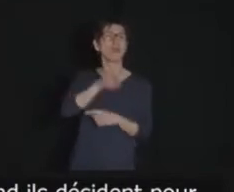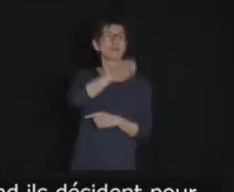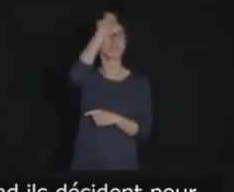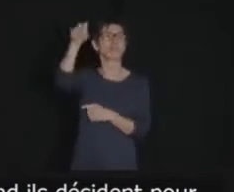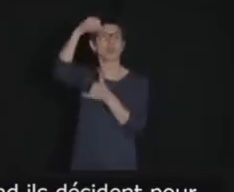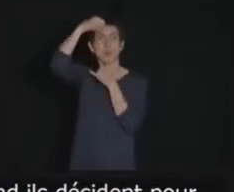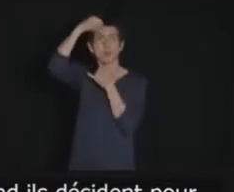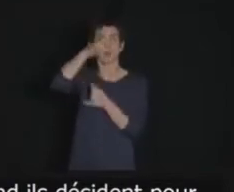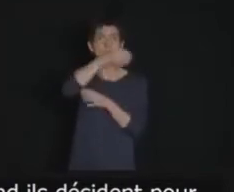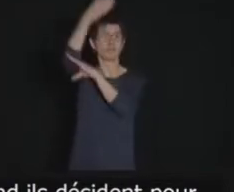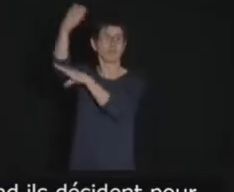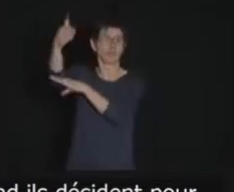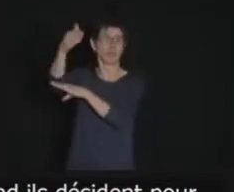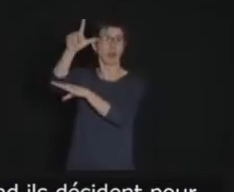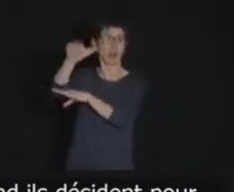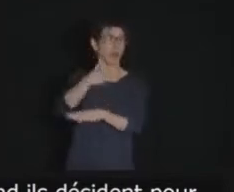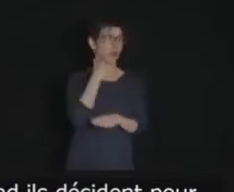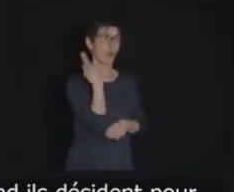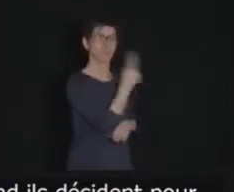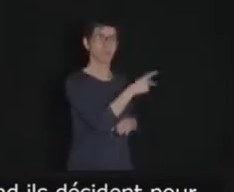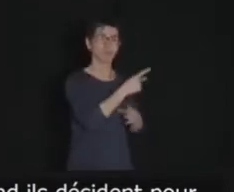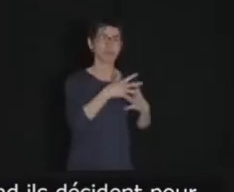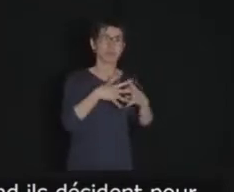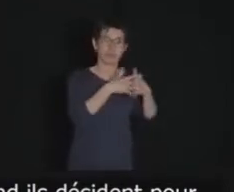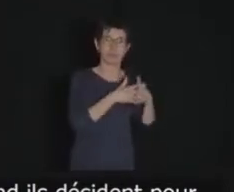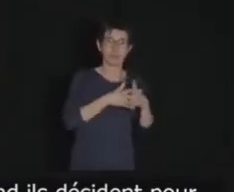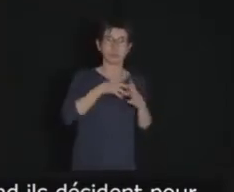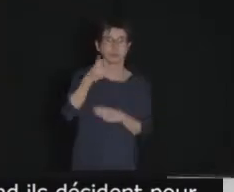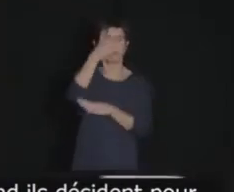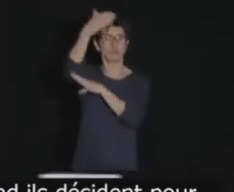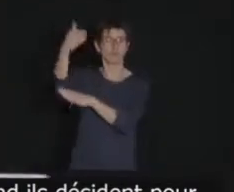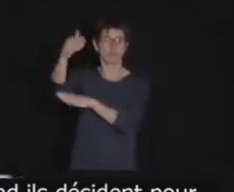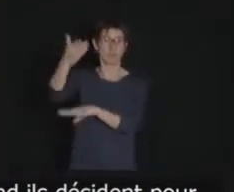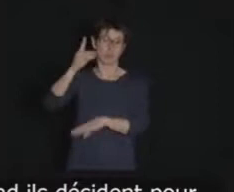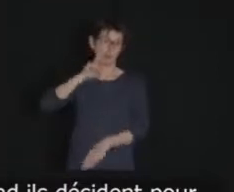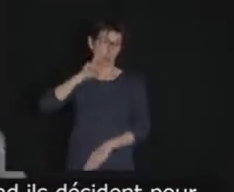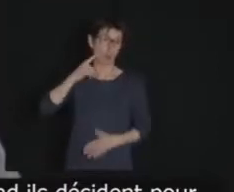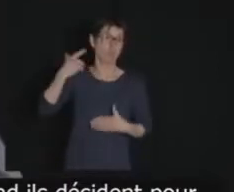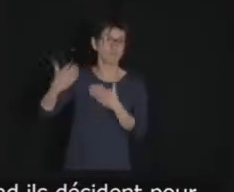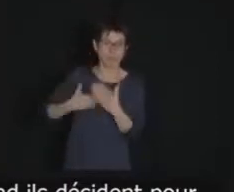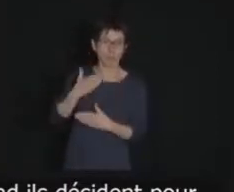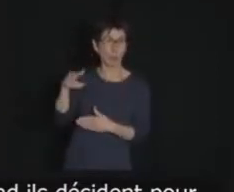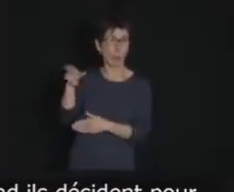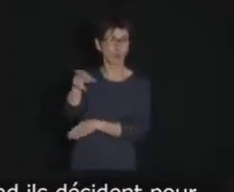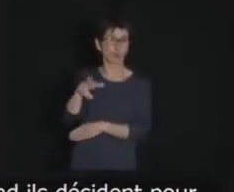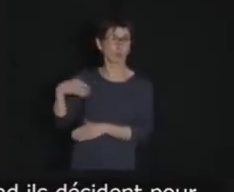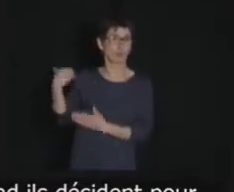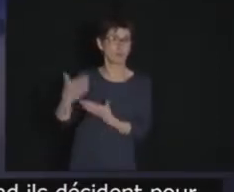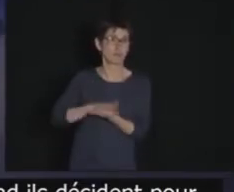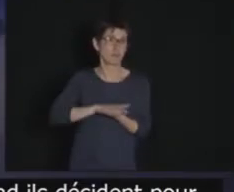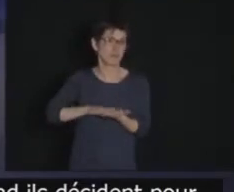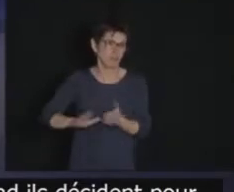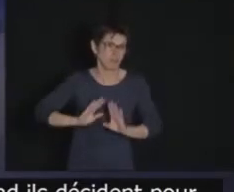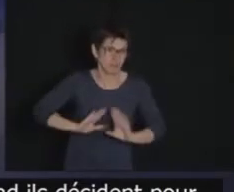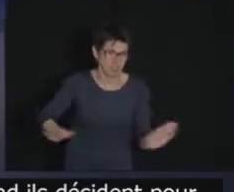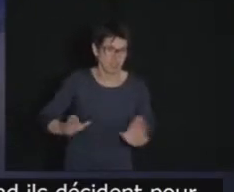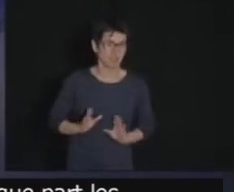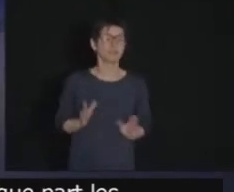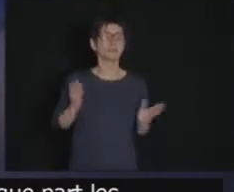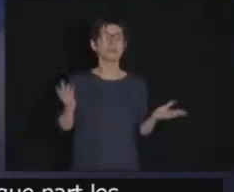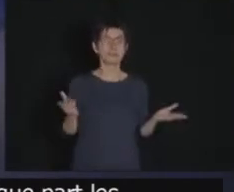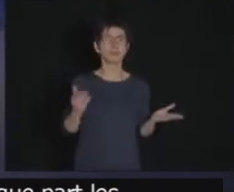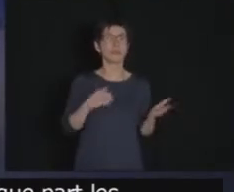été leur fichu drapeau sur la Lune la dernière fois qu'ils y sont allés. Ils n'y sont pas retournés depuis. Mais il y a une autre grande puissance spatiale qui